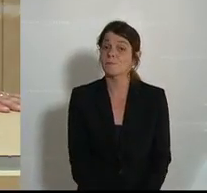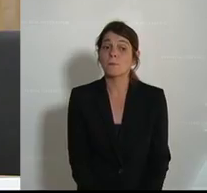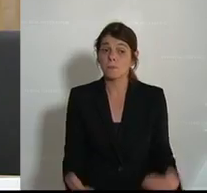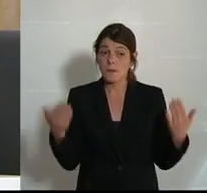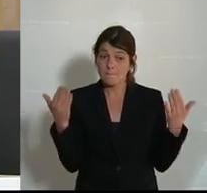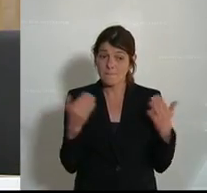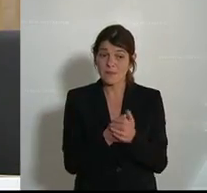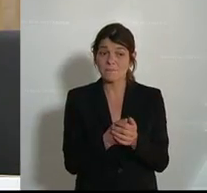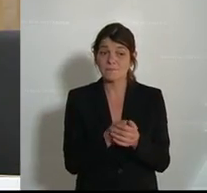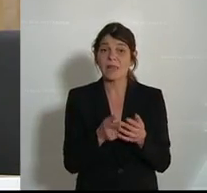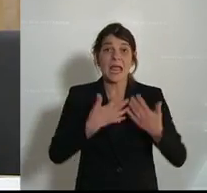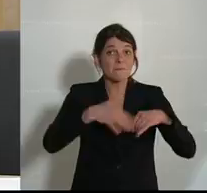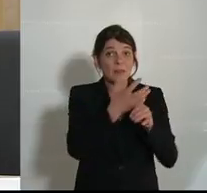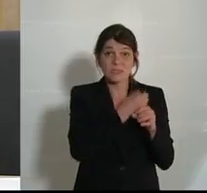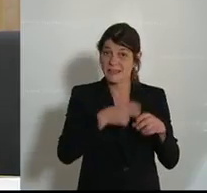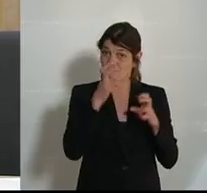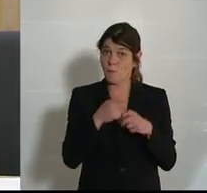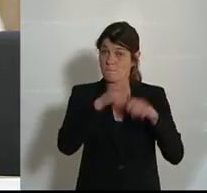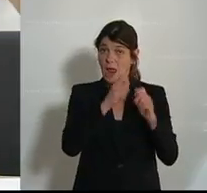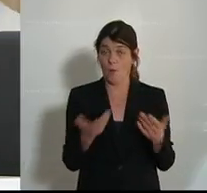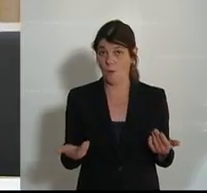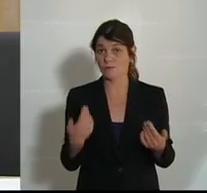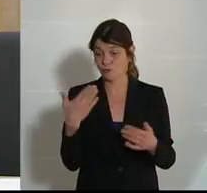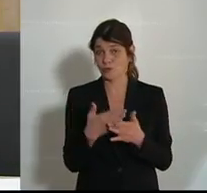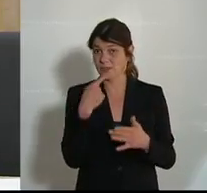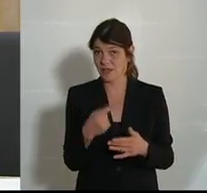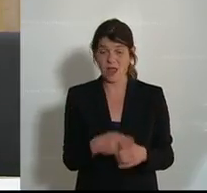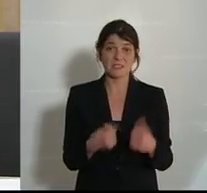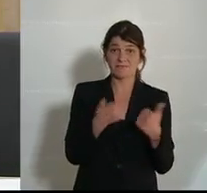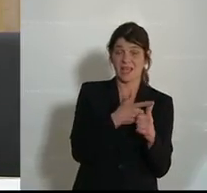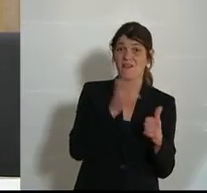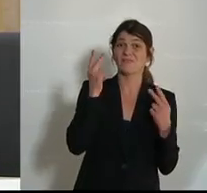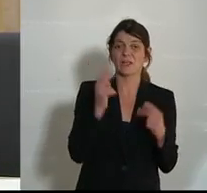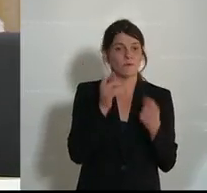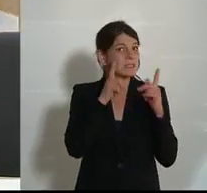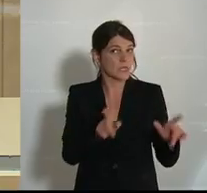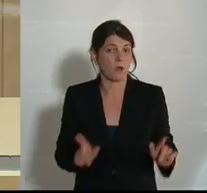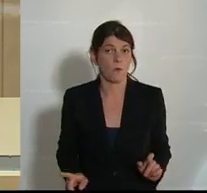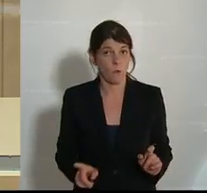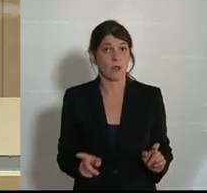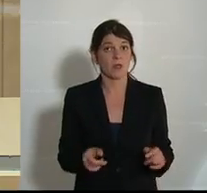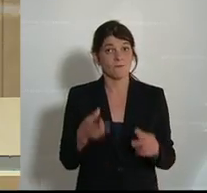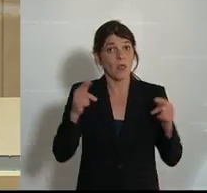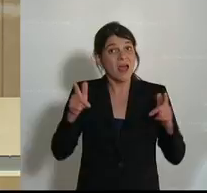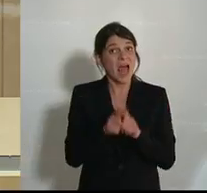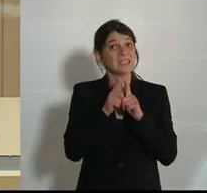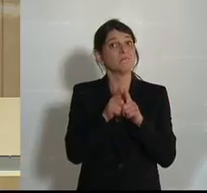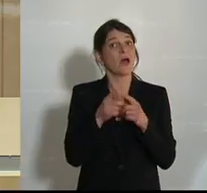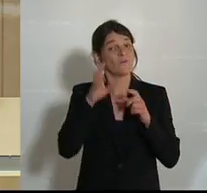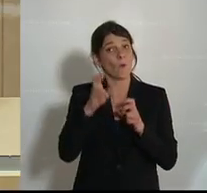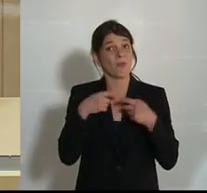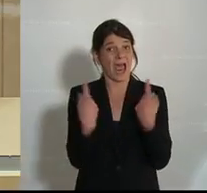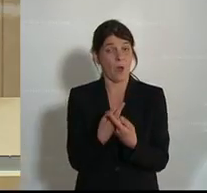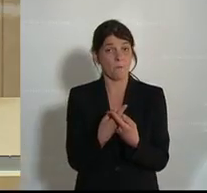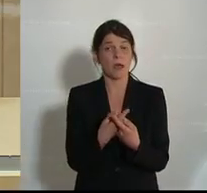Der gemeinnützige Wohnbau, und ich habe es jetzt angesprochen, ist einerseits wichtig für die Versorgung von leistbarem Wohnraum